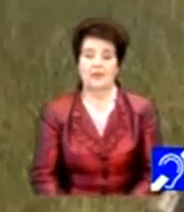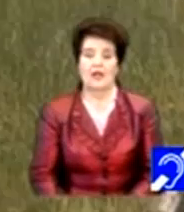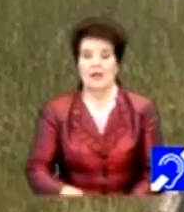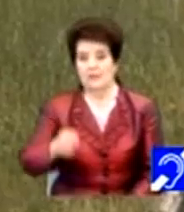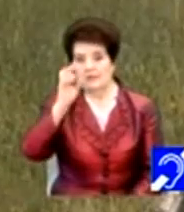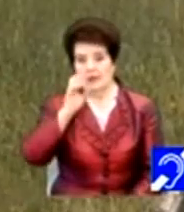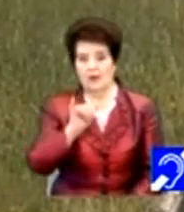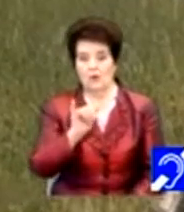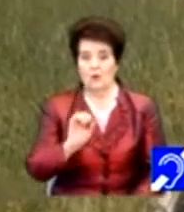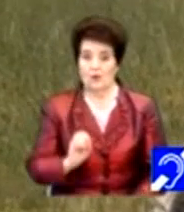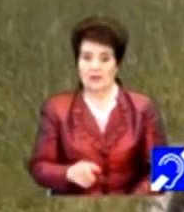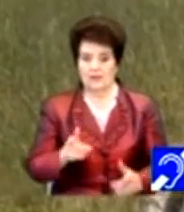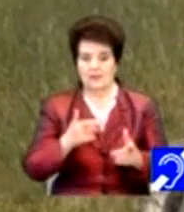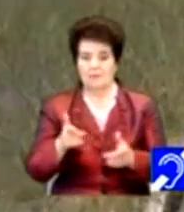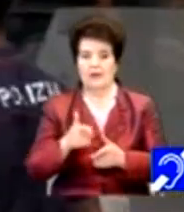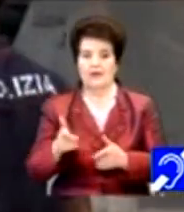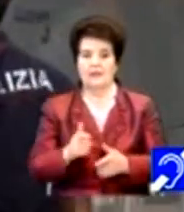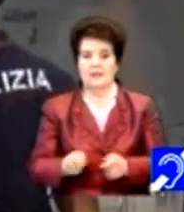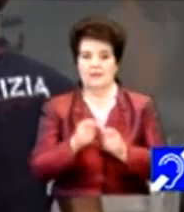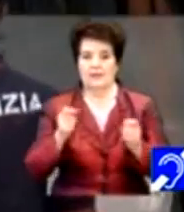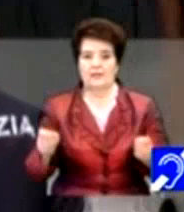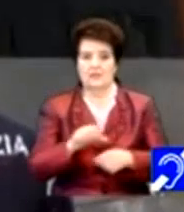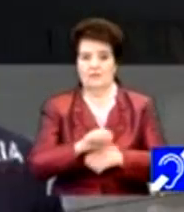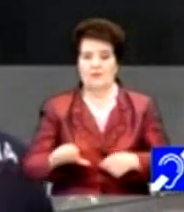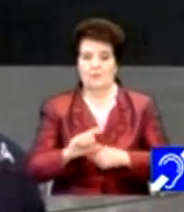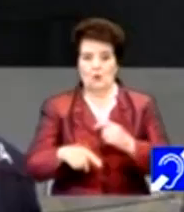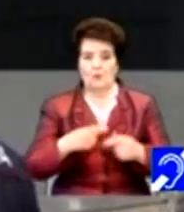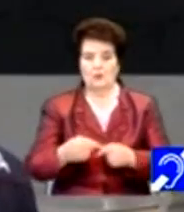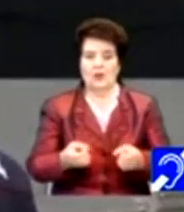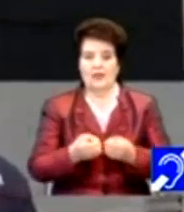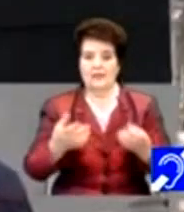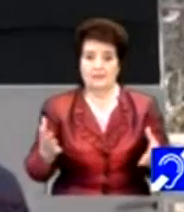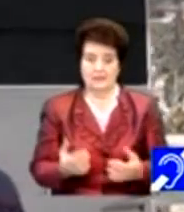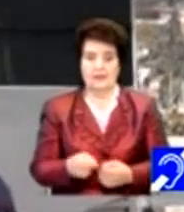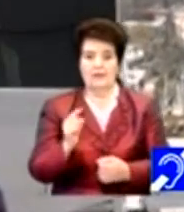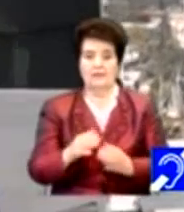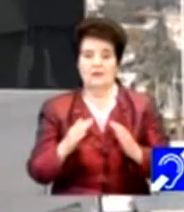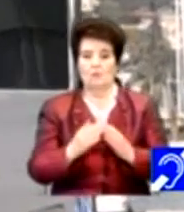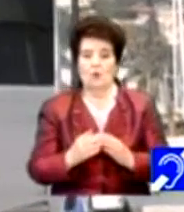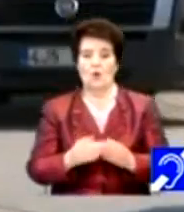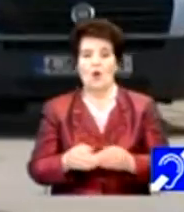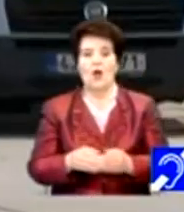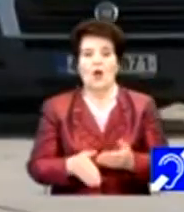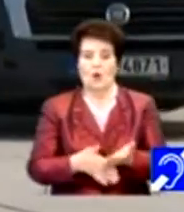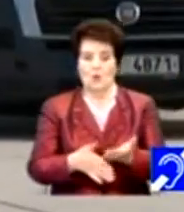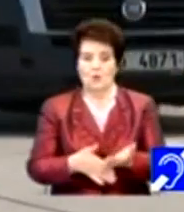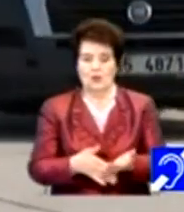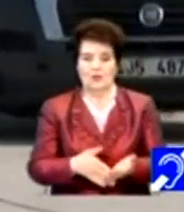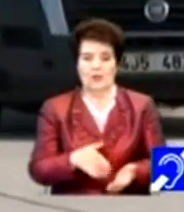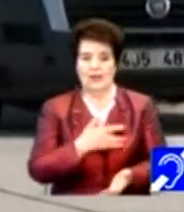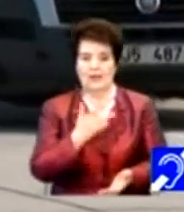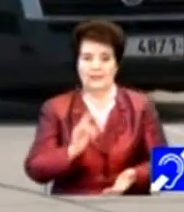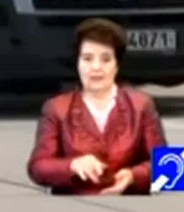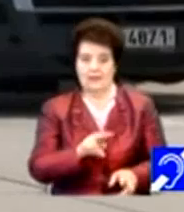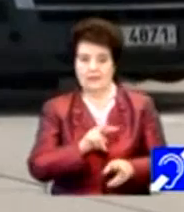Țările din Uniunea Europeană se pregătesc să-și redeschidă frontierele în următoarele zile cu alte state din blocul comunitar. Se vor anula restricțiile de